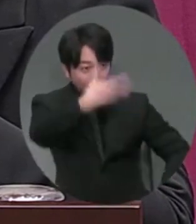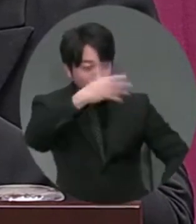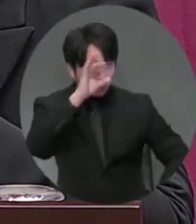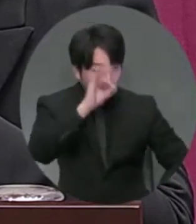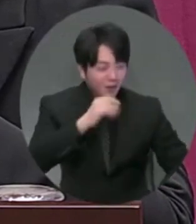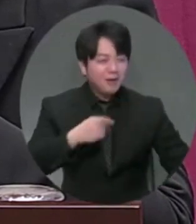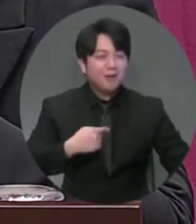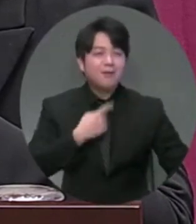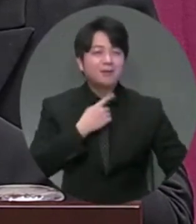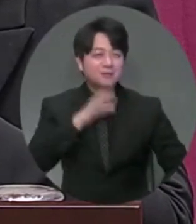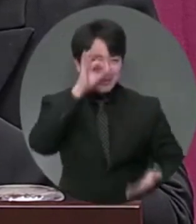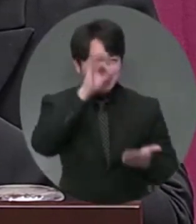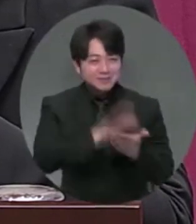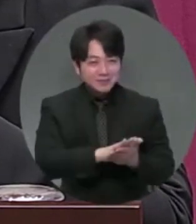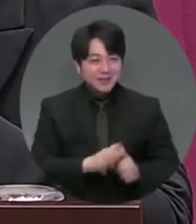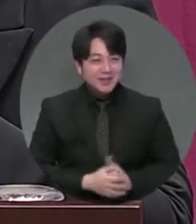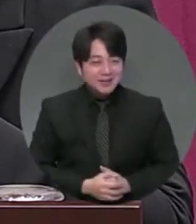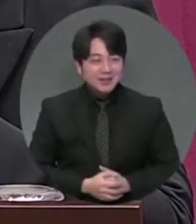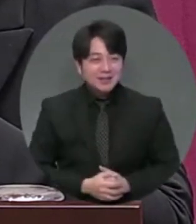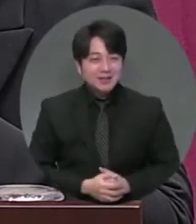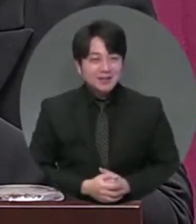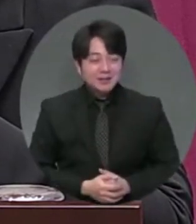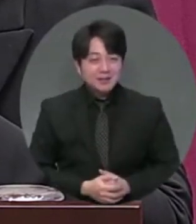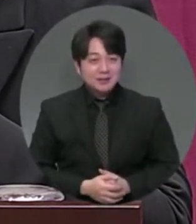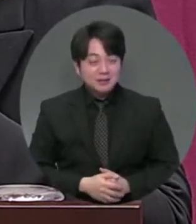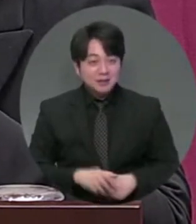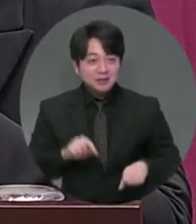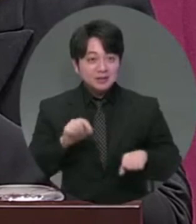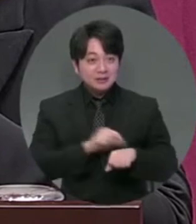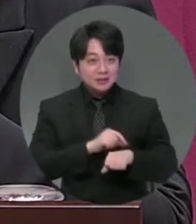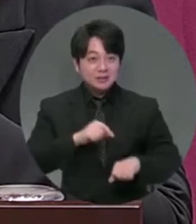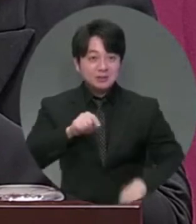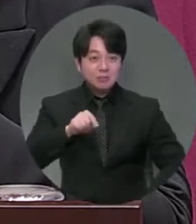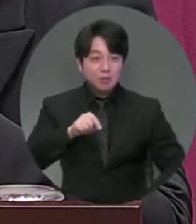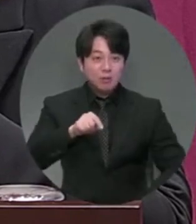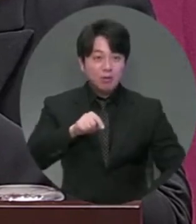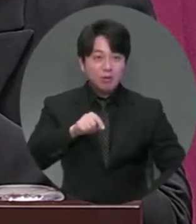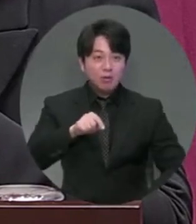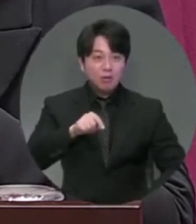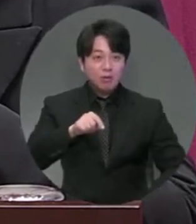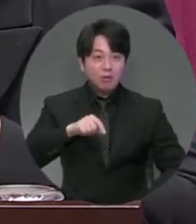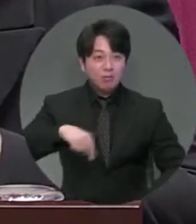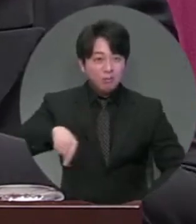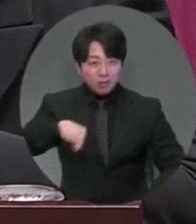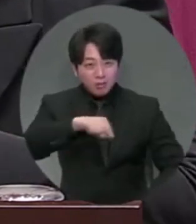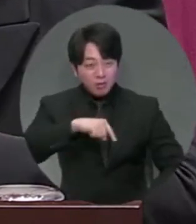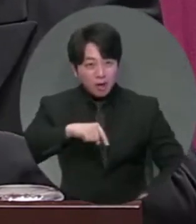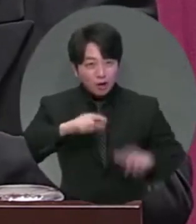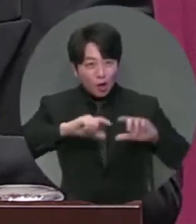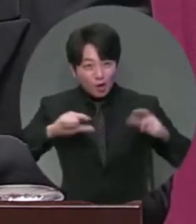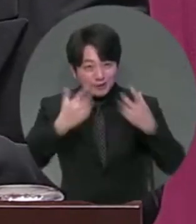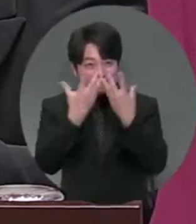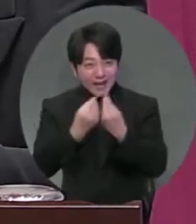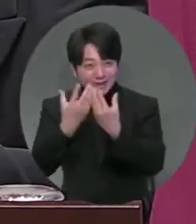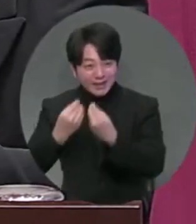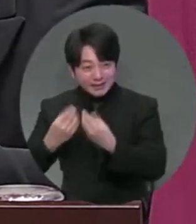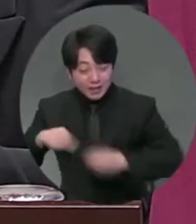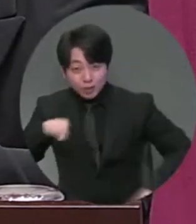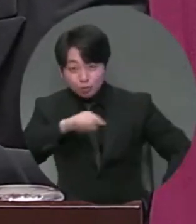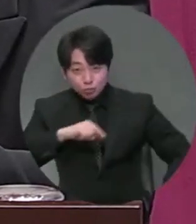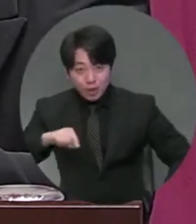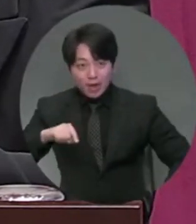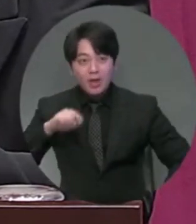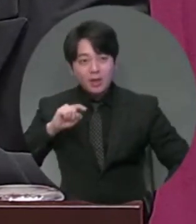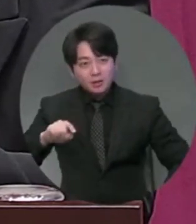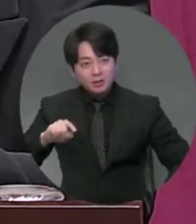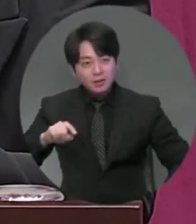굉장히 어려운 사람들이 있는데 참고로 그 중에서 감자탕 사건 있잖아요 근데 그거는 유죄가 확정된 겁니다 현행법으로 그러니까 그거는 그것 때문에